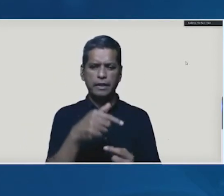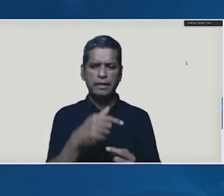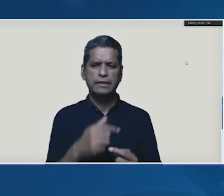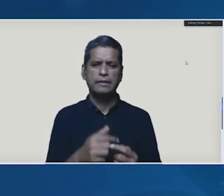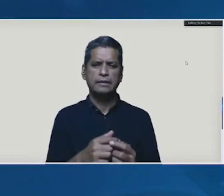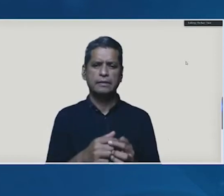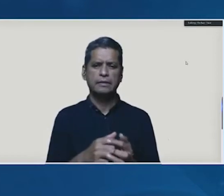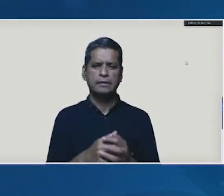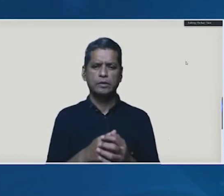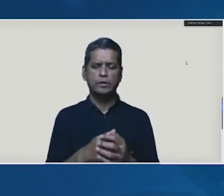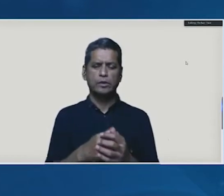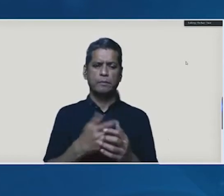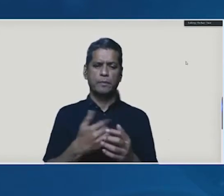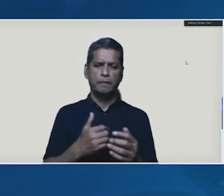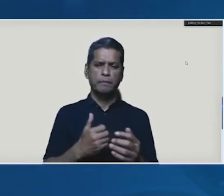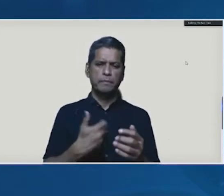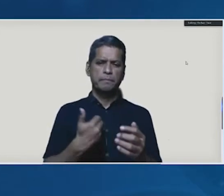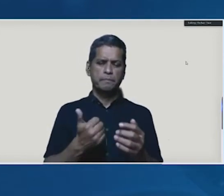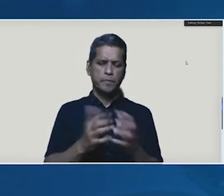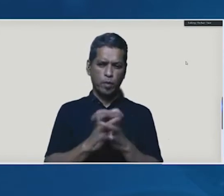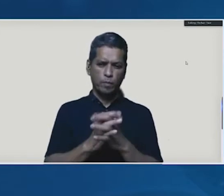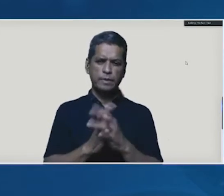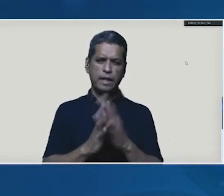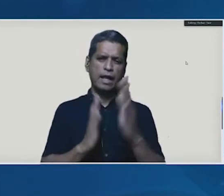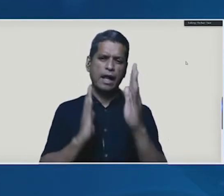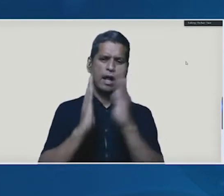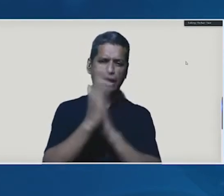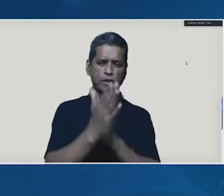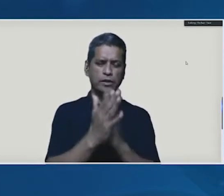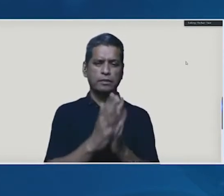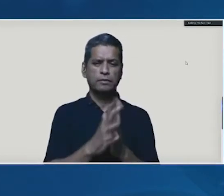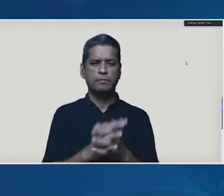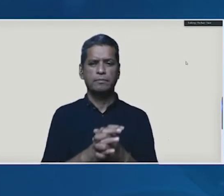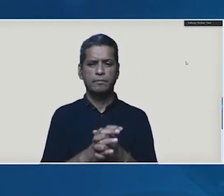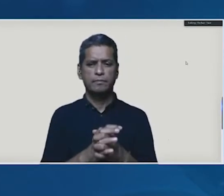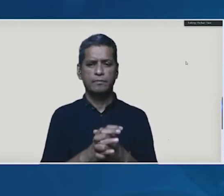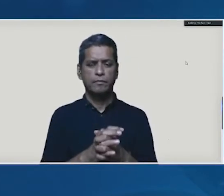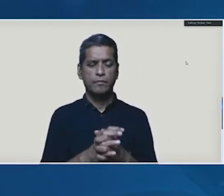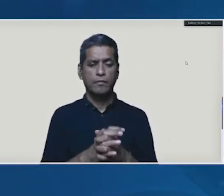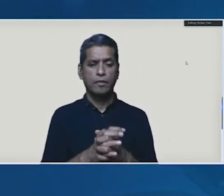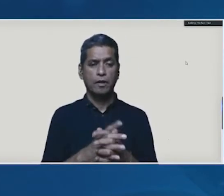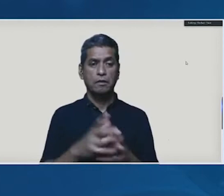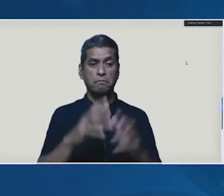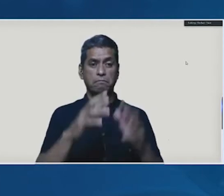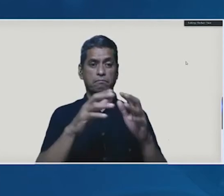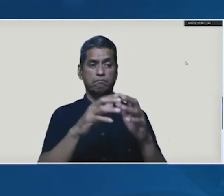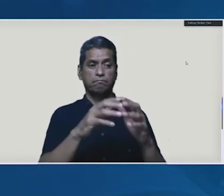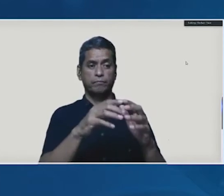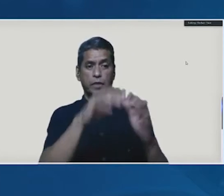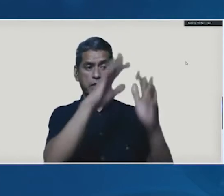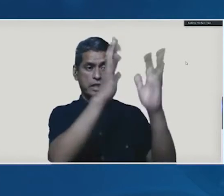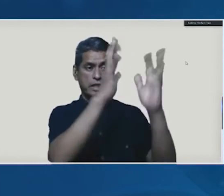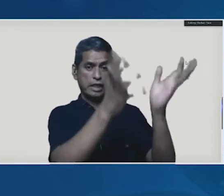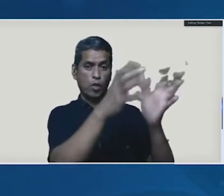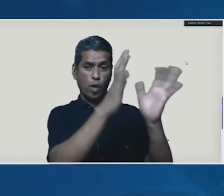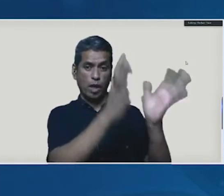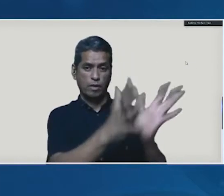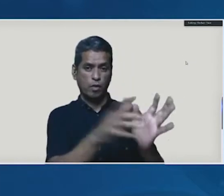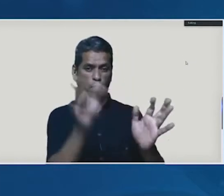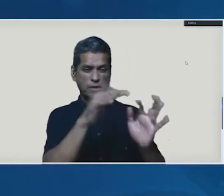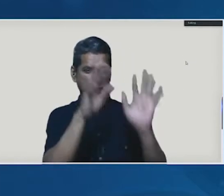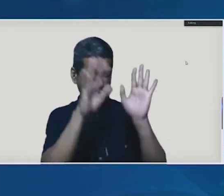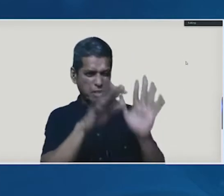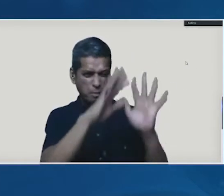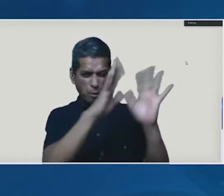berhadapan langsung dengan dewa-dewa yang tidak Hidup Diantara manusia menurut bahasa daripada orang-orang pasti